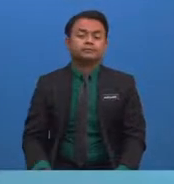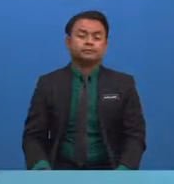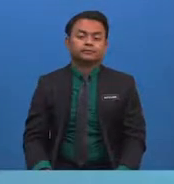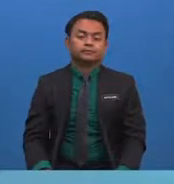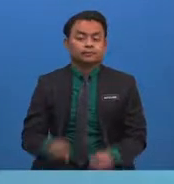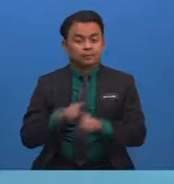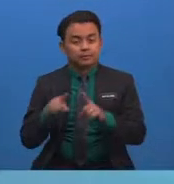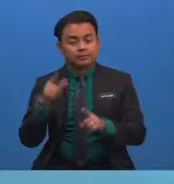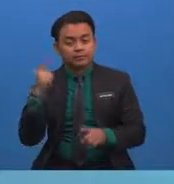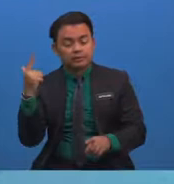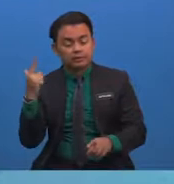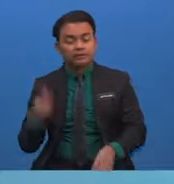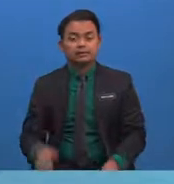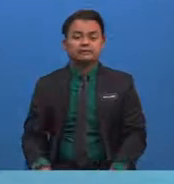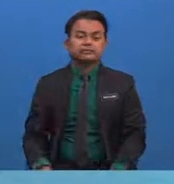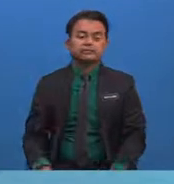menarik.